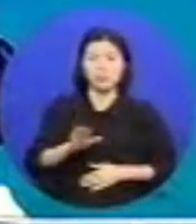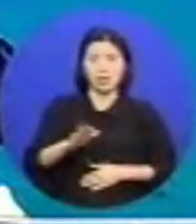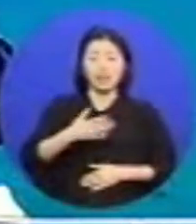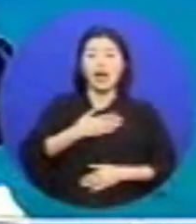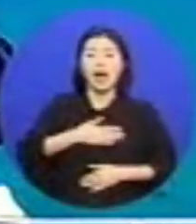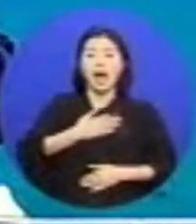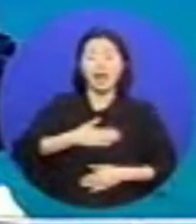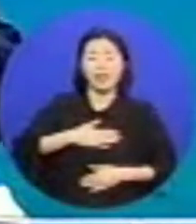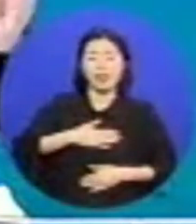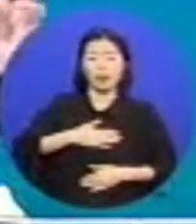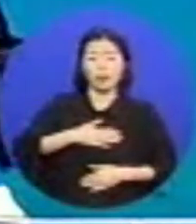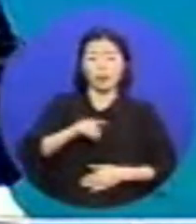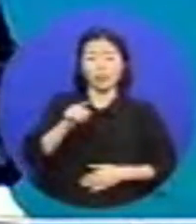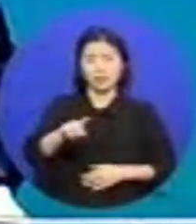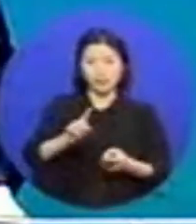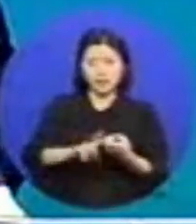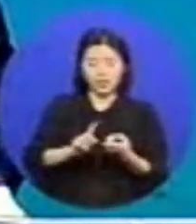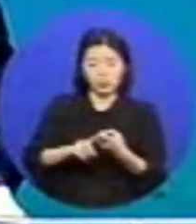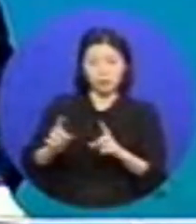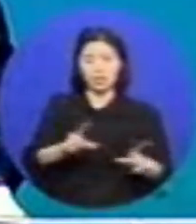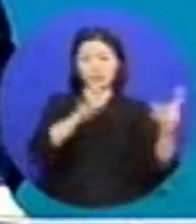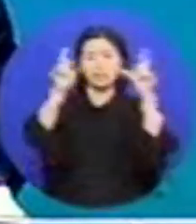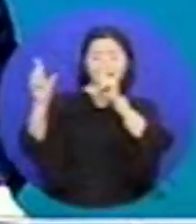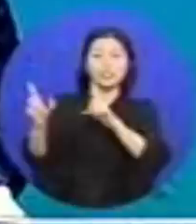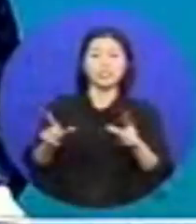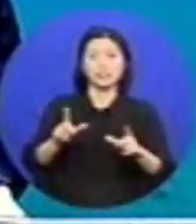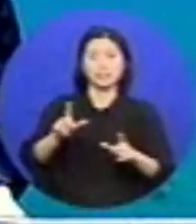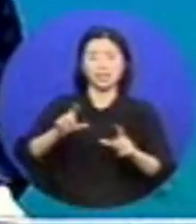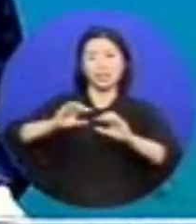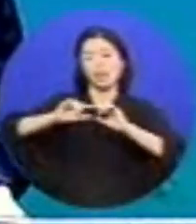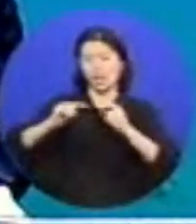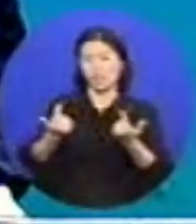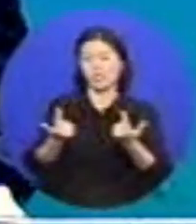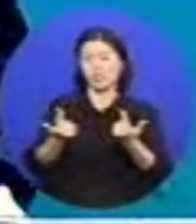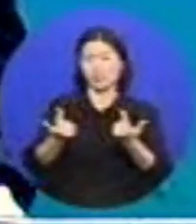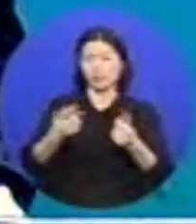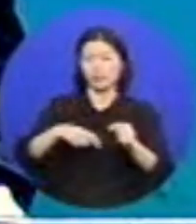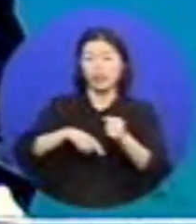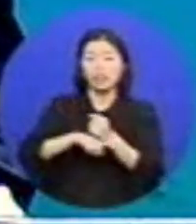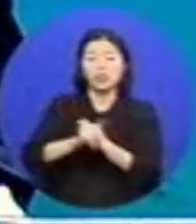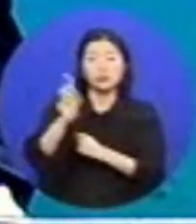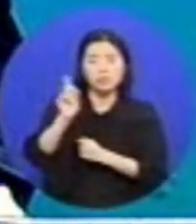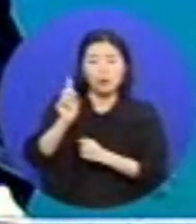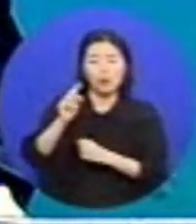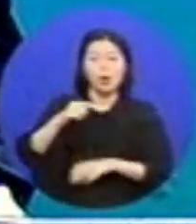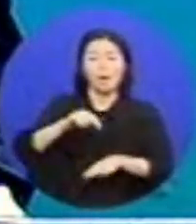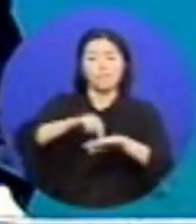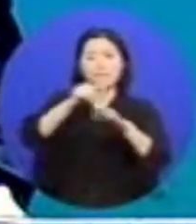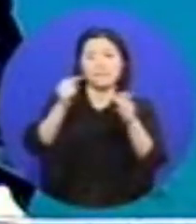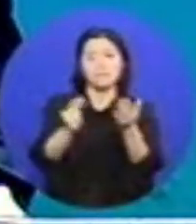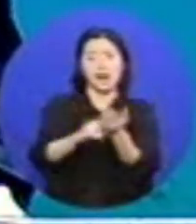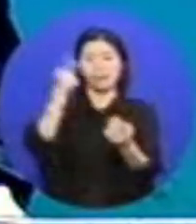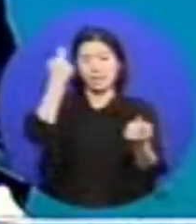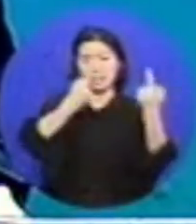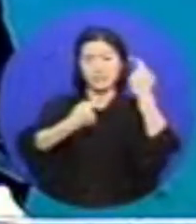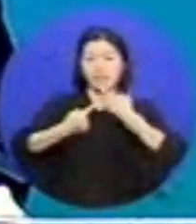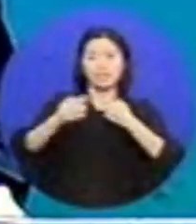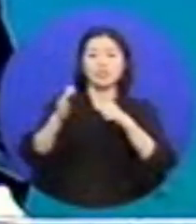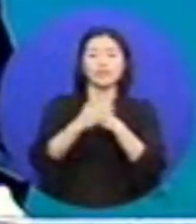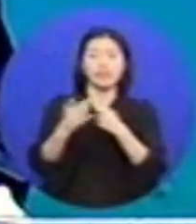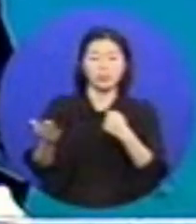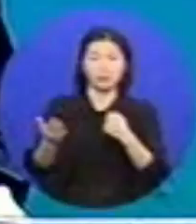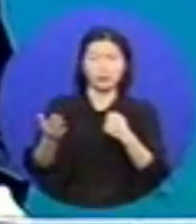안다고 그대로 사라지는 게 아니란 말입니다. 이유는 마음의 상처 때문입니다. 많은